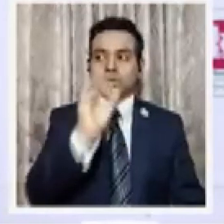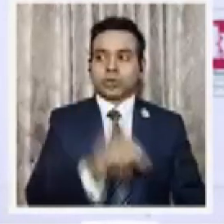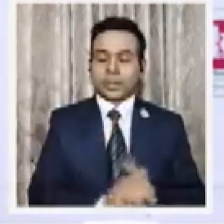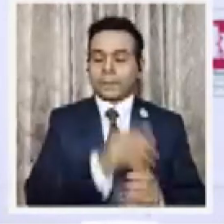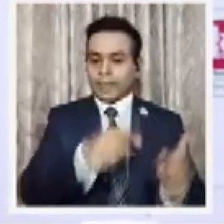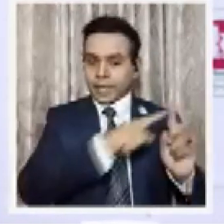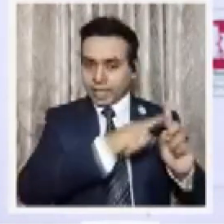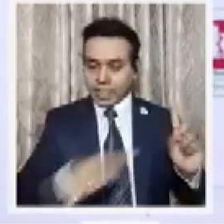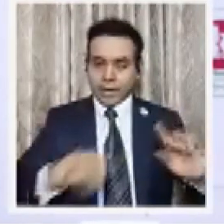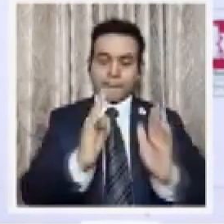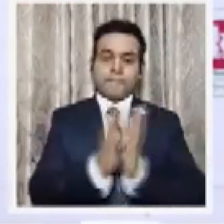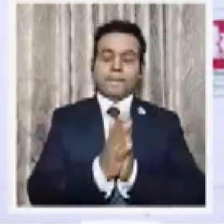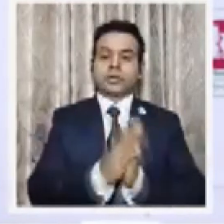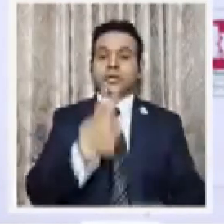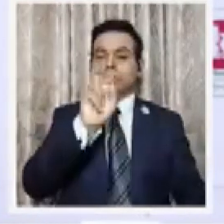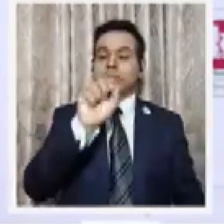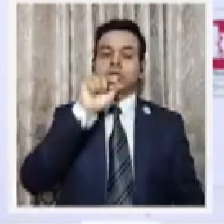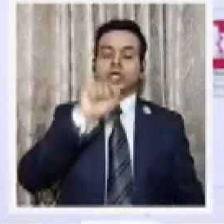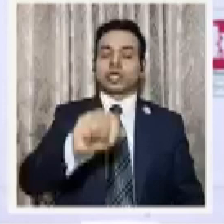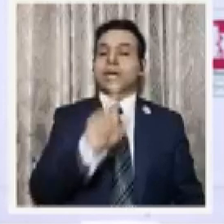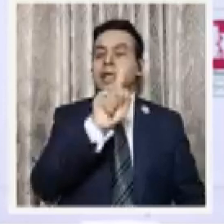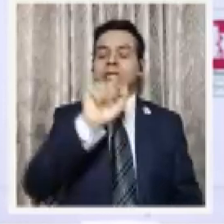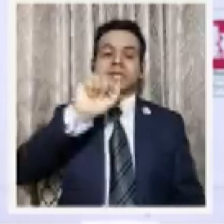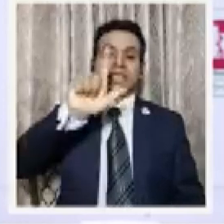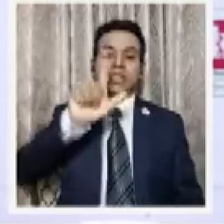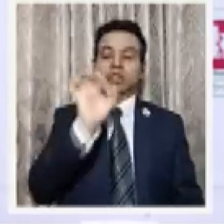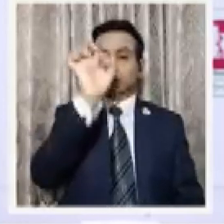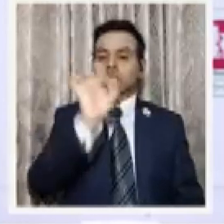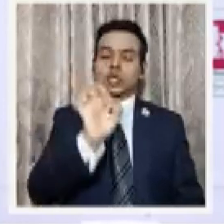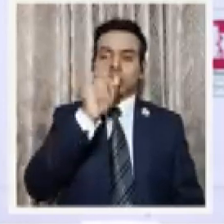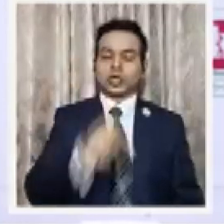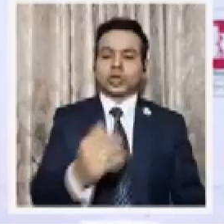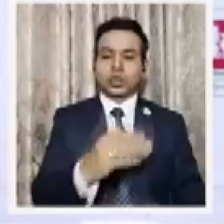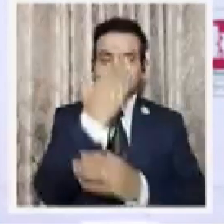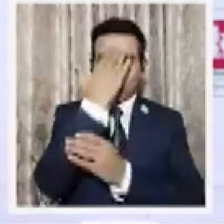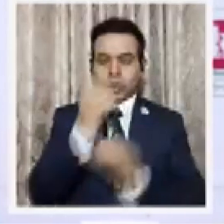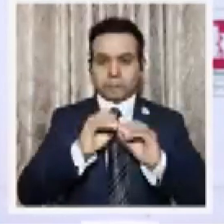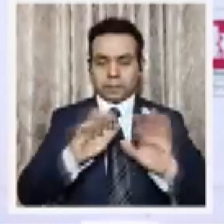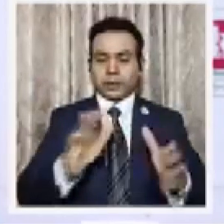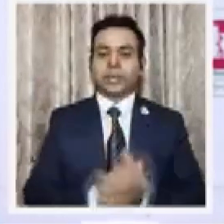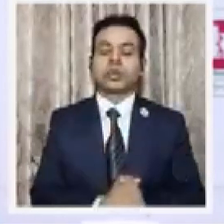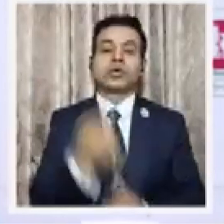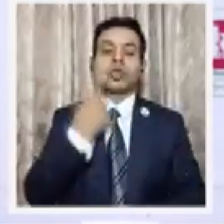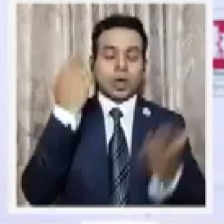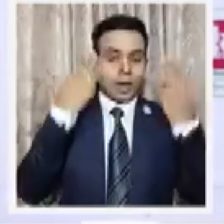232,194 জন। 24 ঘন্টায় শনাক্তের হার 21.30% এবং এ পর্যন্ত শনাক্তের